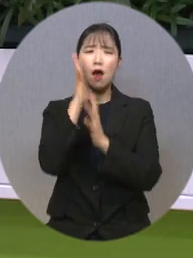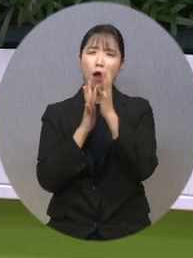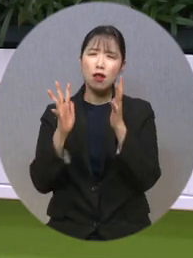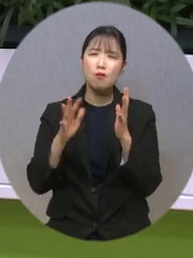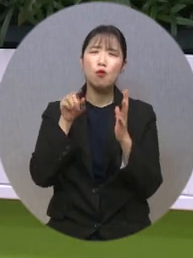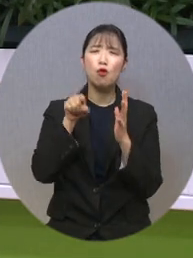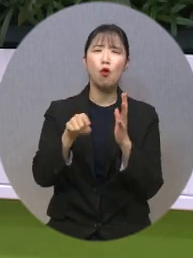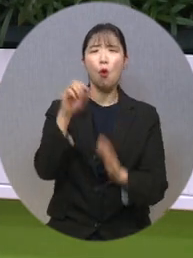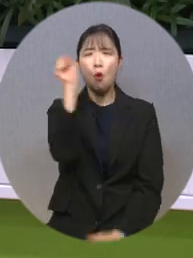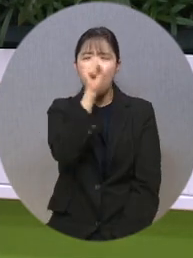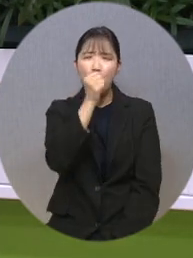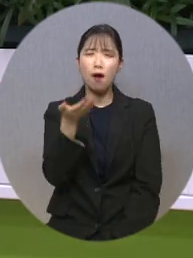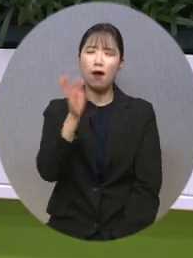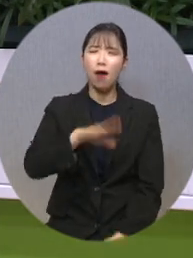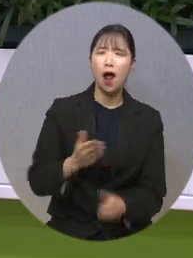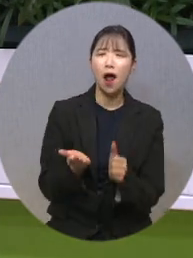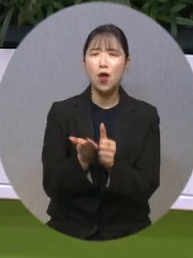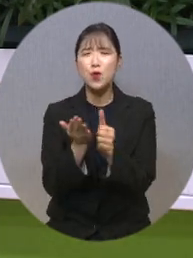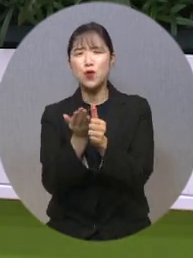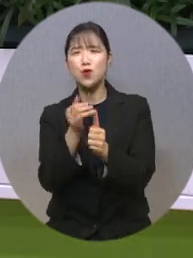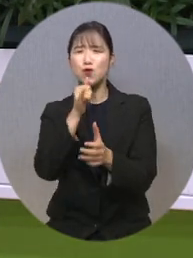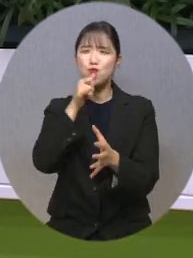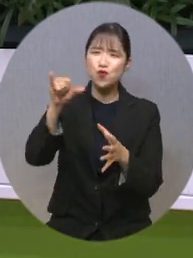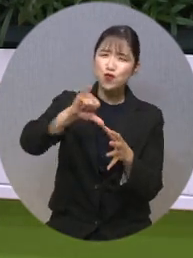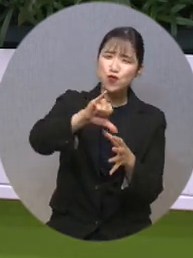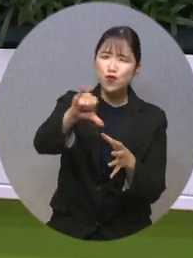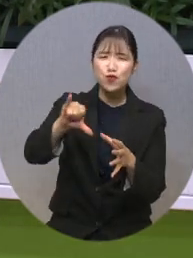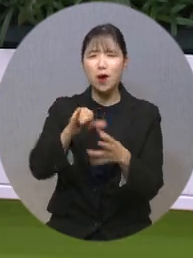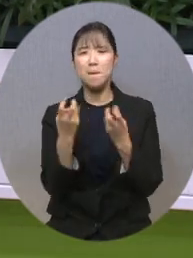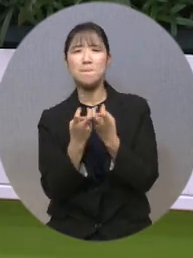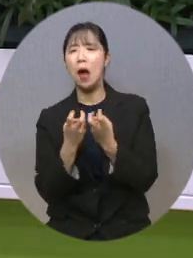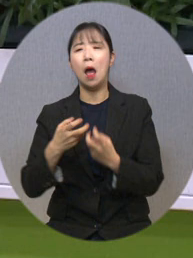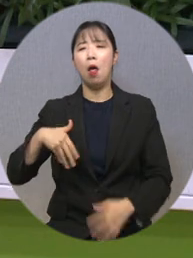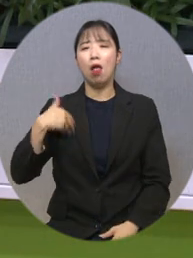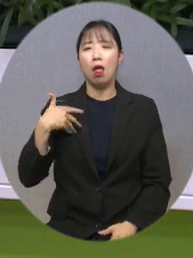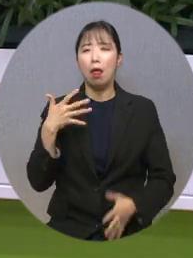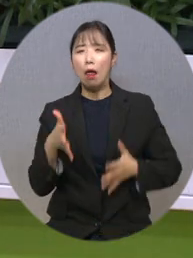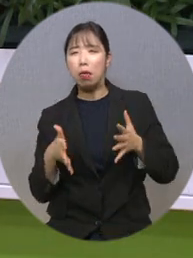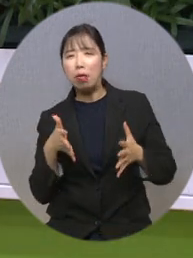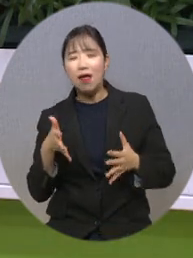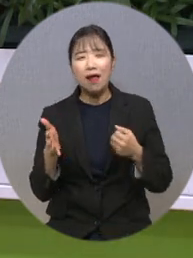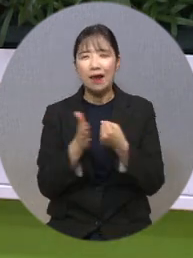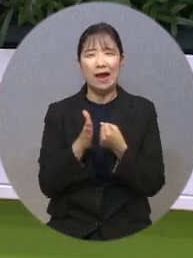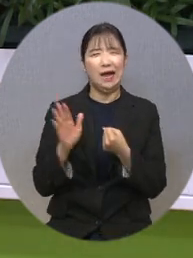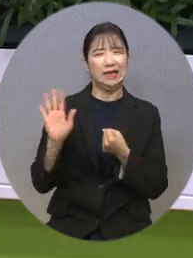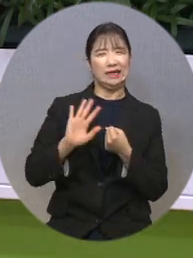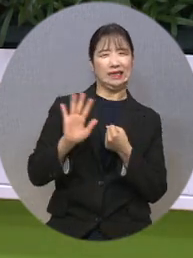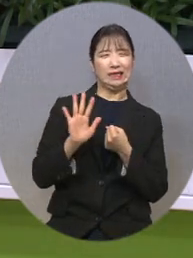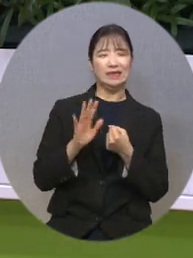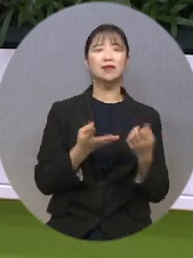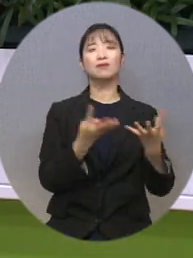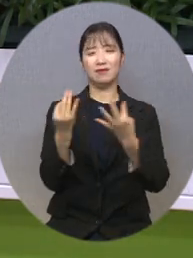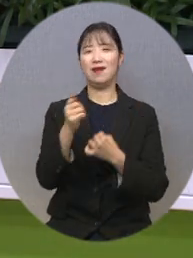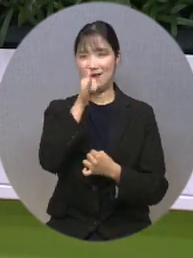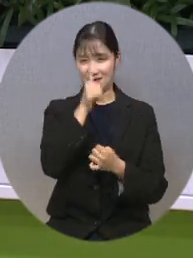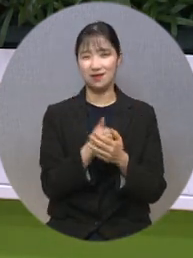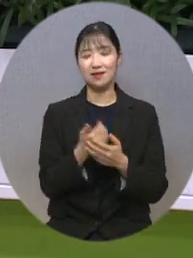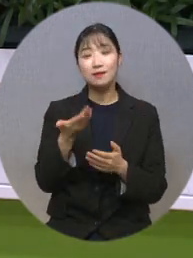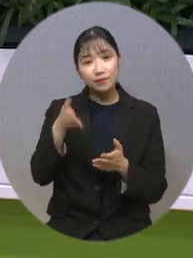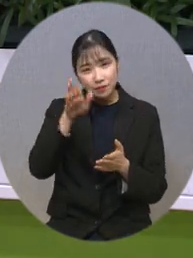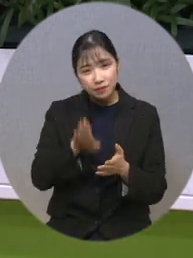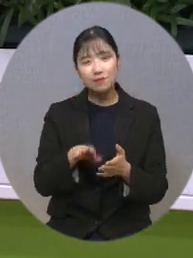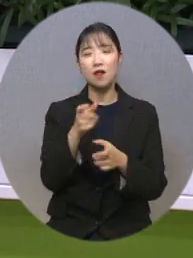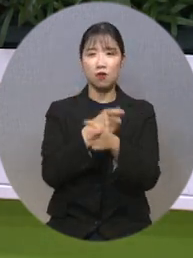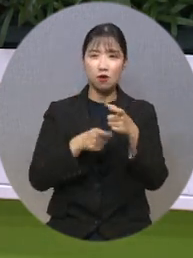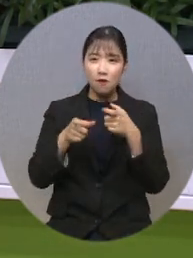되는지 모르겠어서 식물과 거리를 두시는 분들이 많으신 것 같아요. 식물을 좋아하신다면 식물과 조금 더